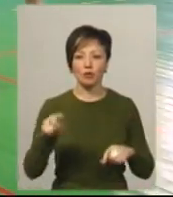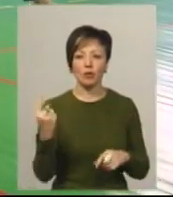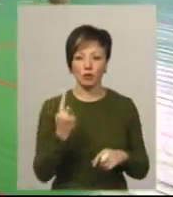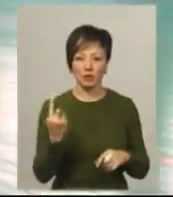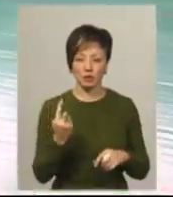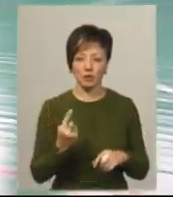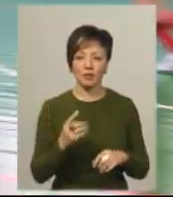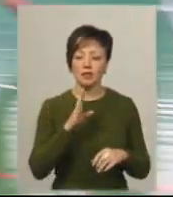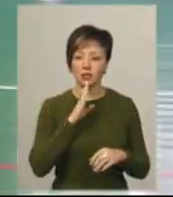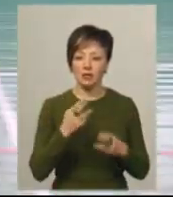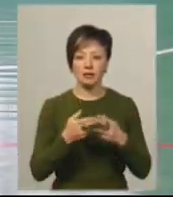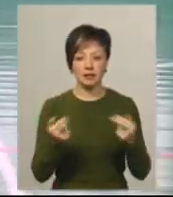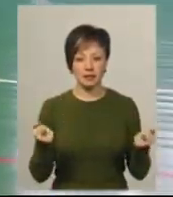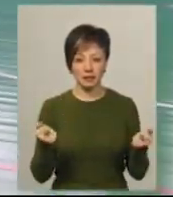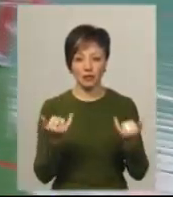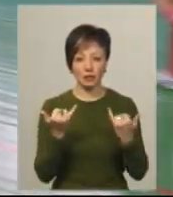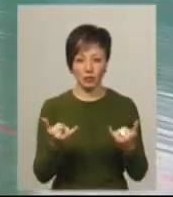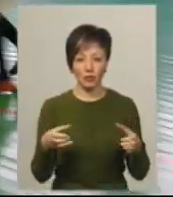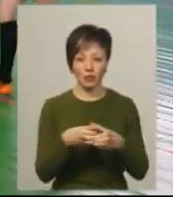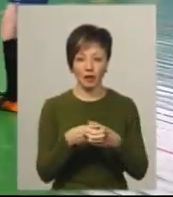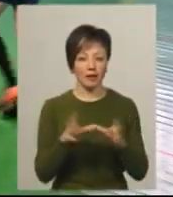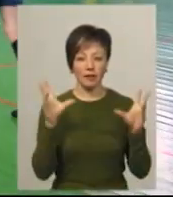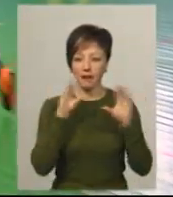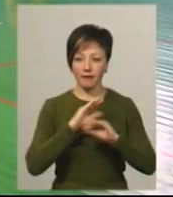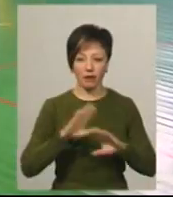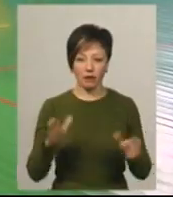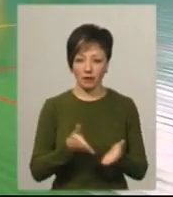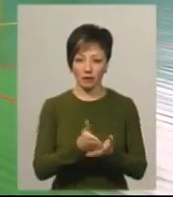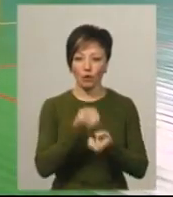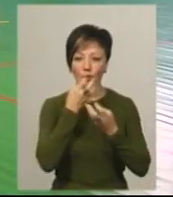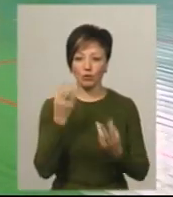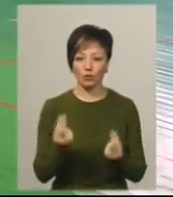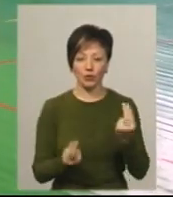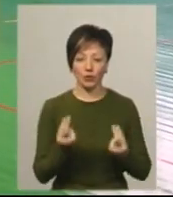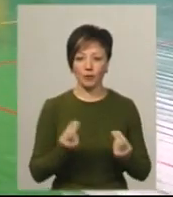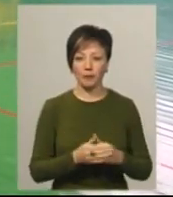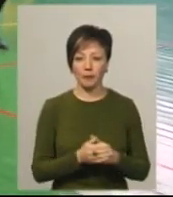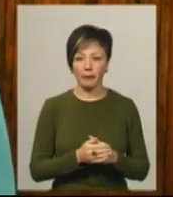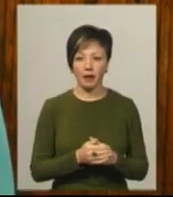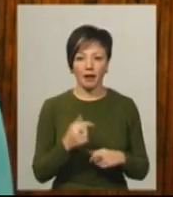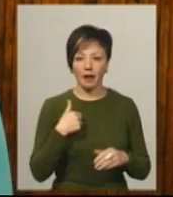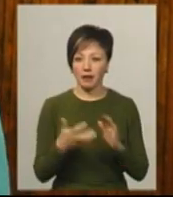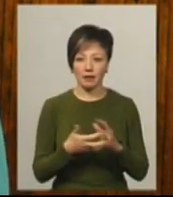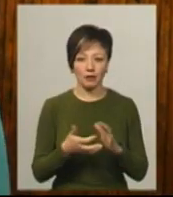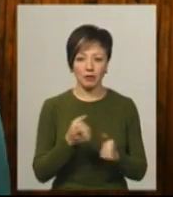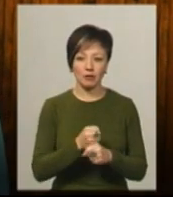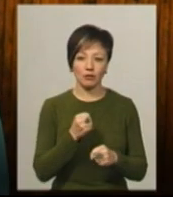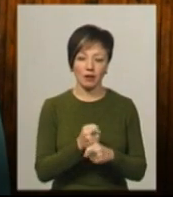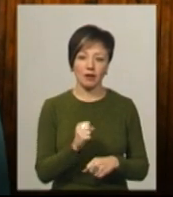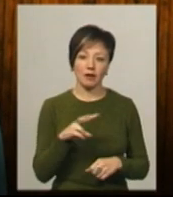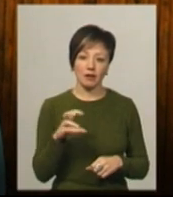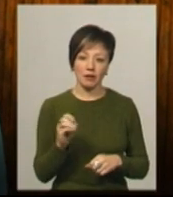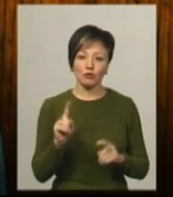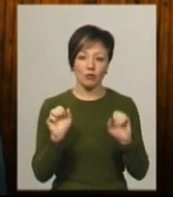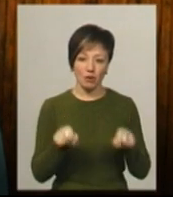1. Спортсменка зізнається, сьогодні команді не вдалося налаштуватися на хорошу гру. Я, звісно, не дороботувала деколи, але